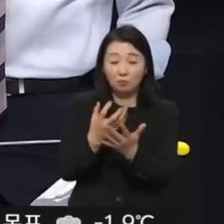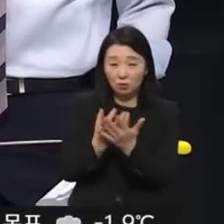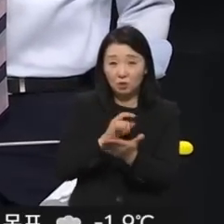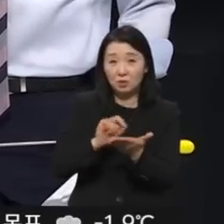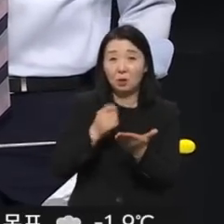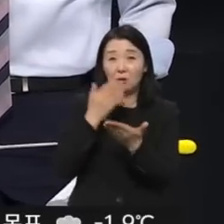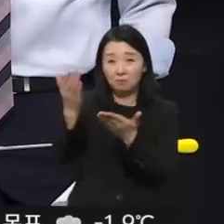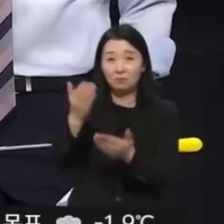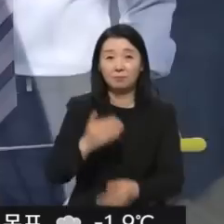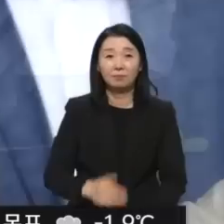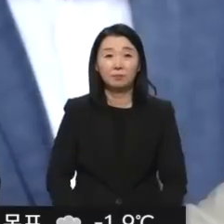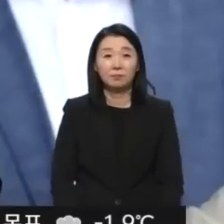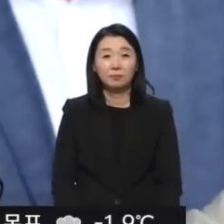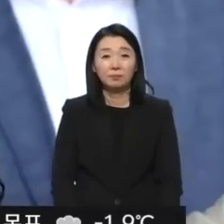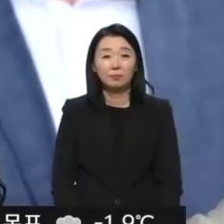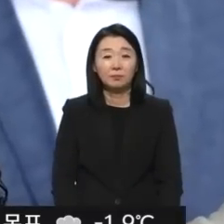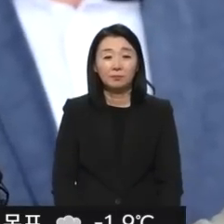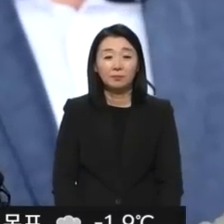건데요.